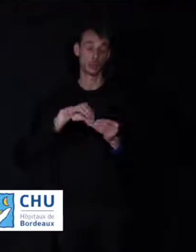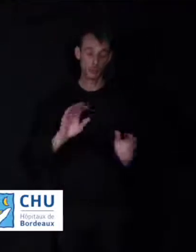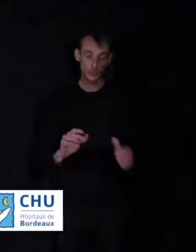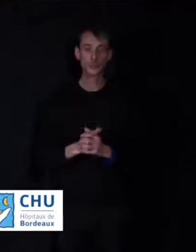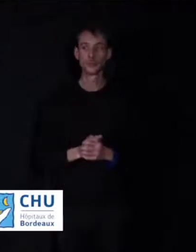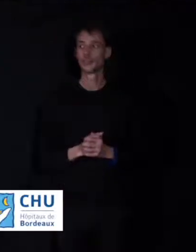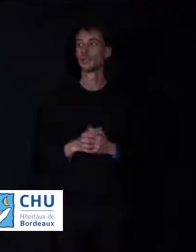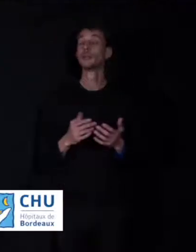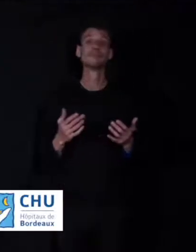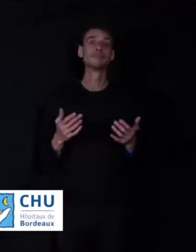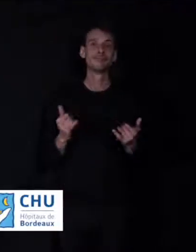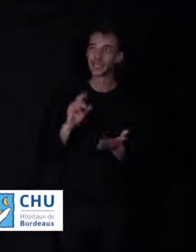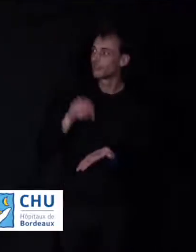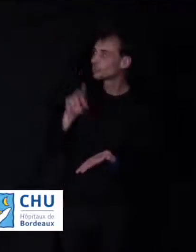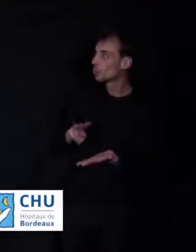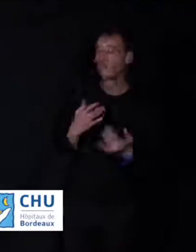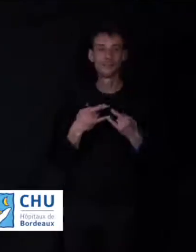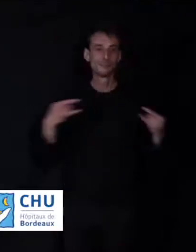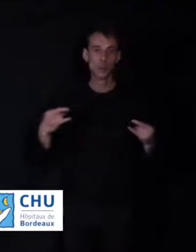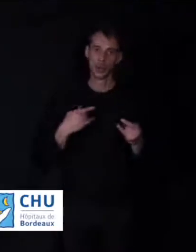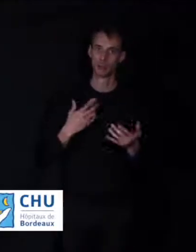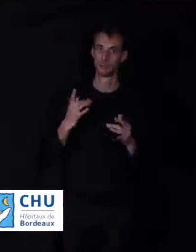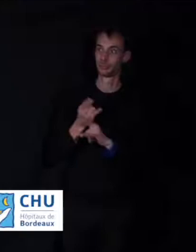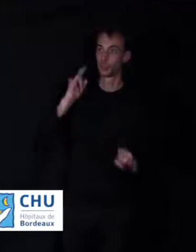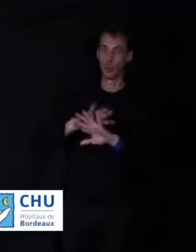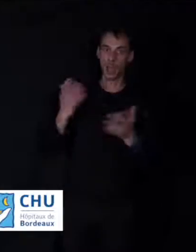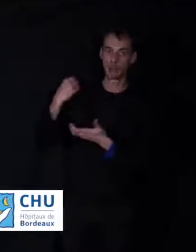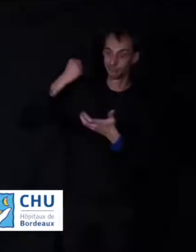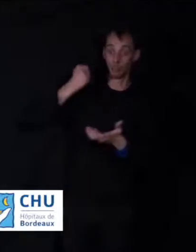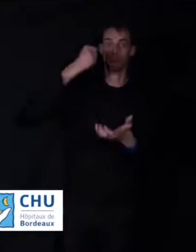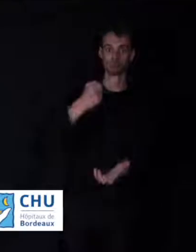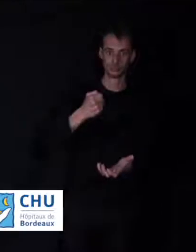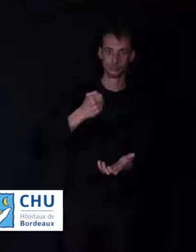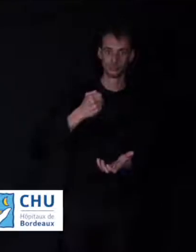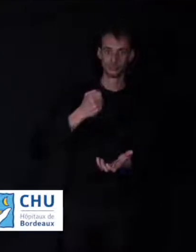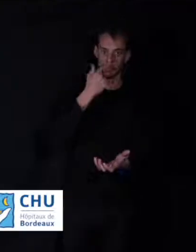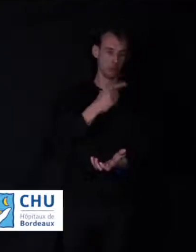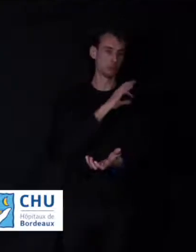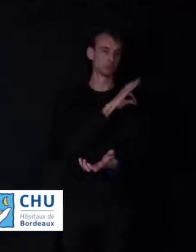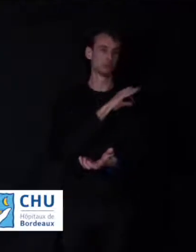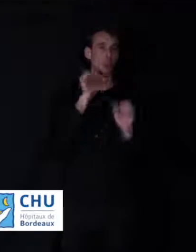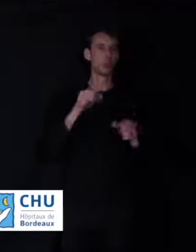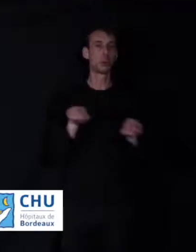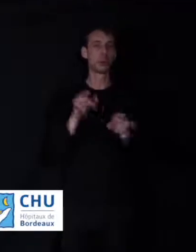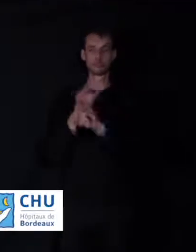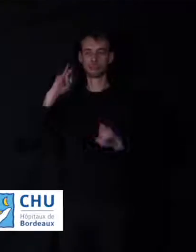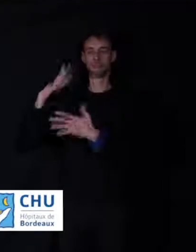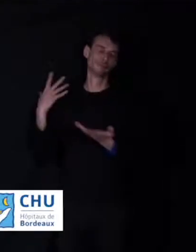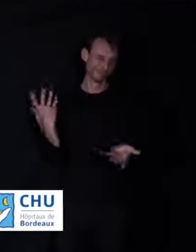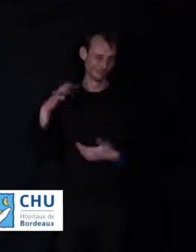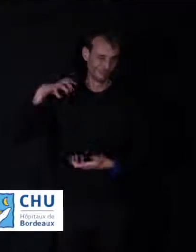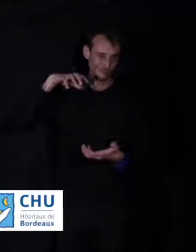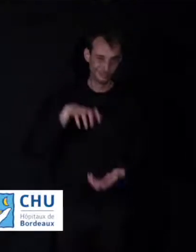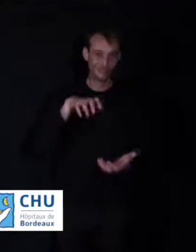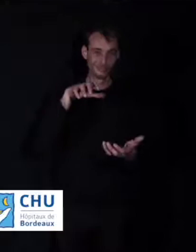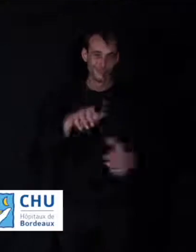chez Mola. Donc il me semblait sympa de faire rapidement l'historique de la vaccination. Alors au commencement, comme